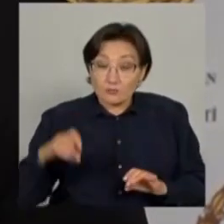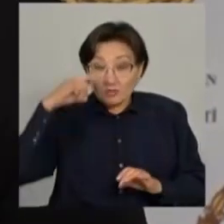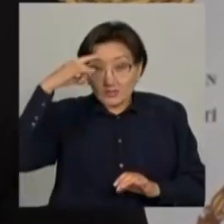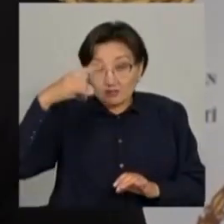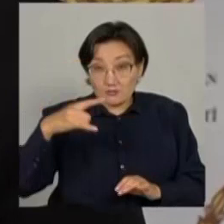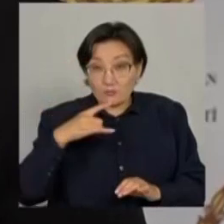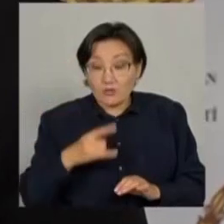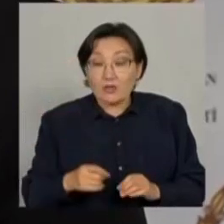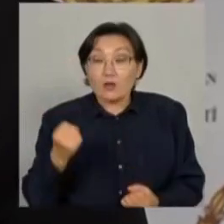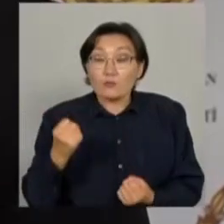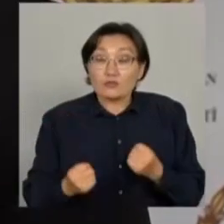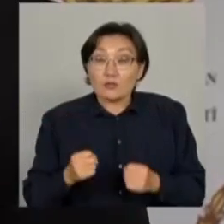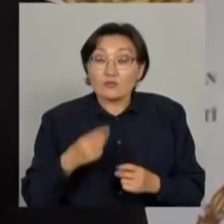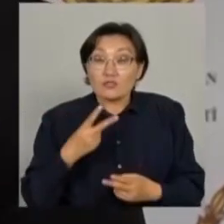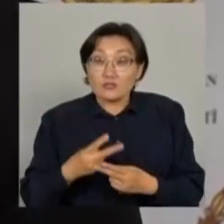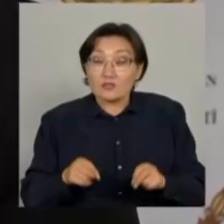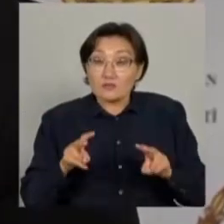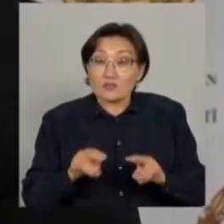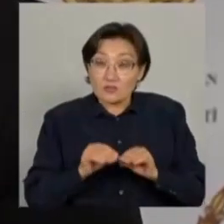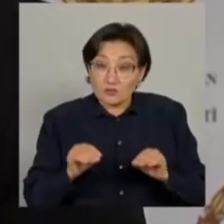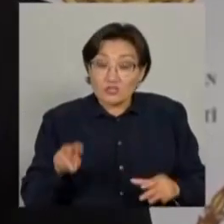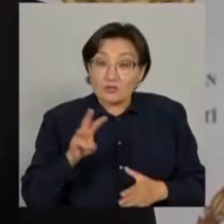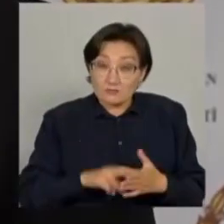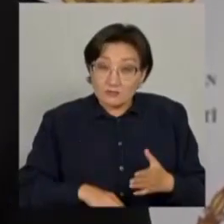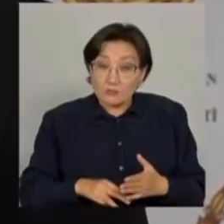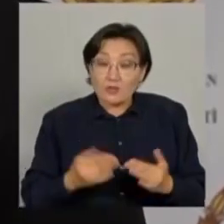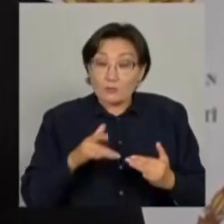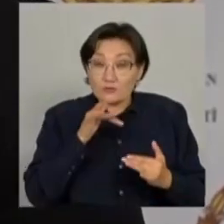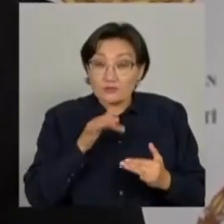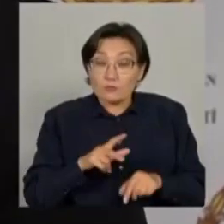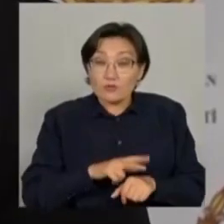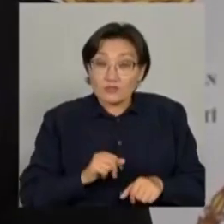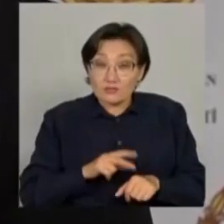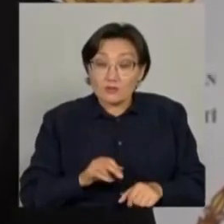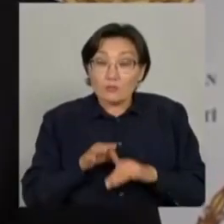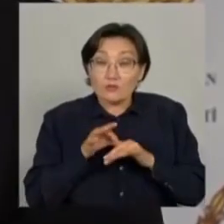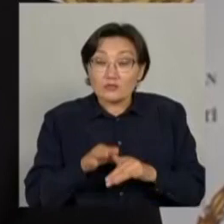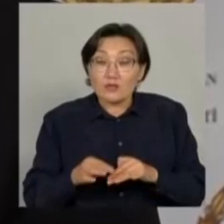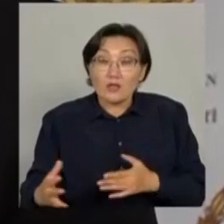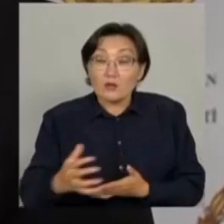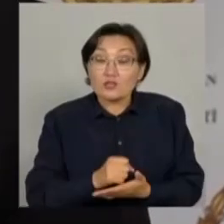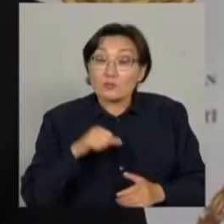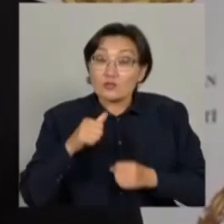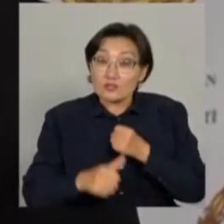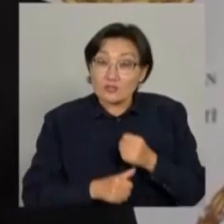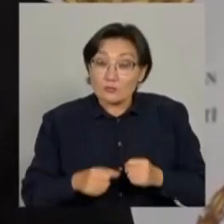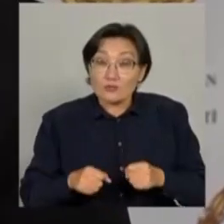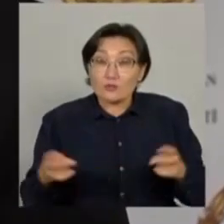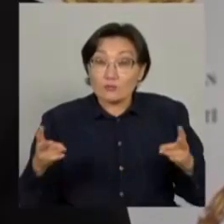Казахстан. Транспортные средства водворены на специализированную стоянку. В настоящее время полицейскими производится сбор материала для